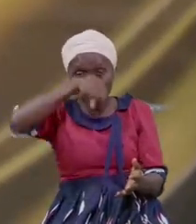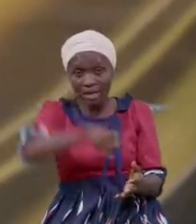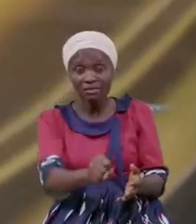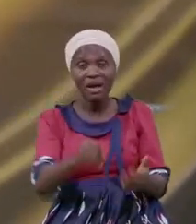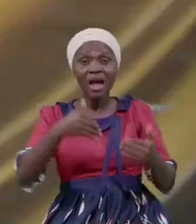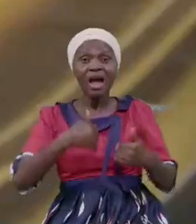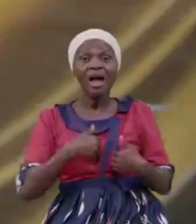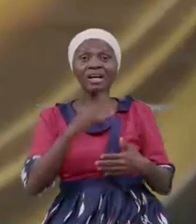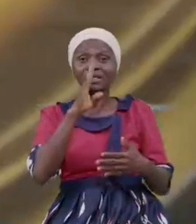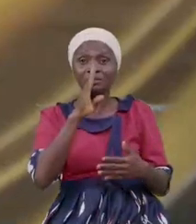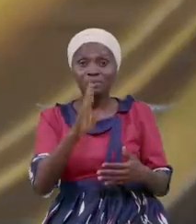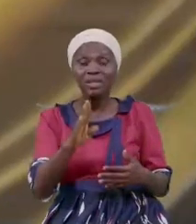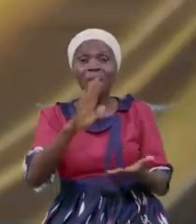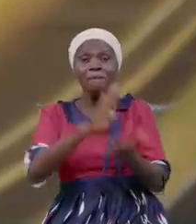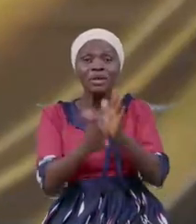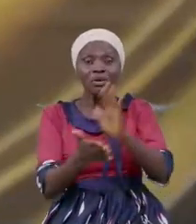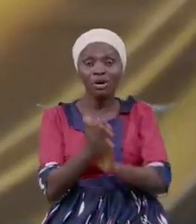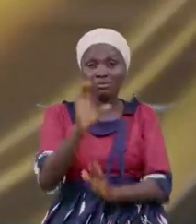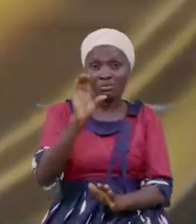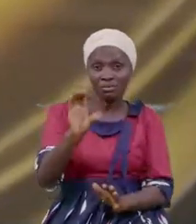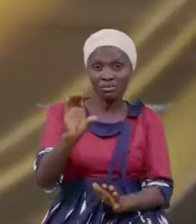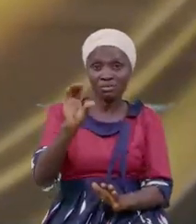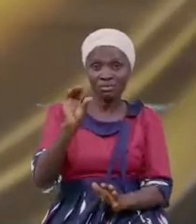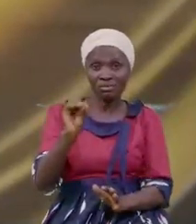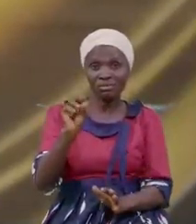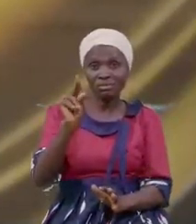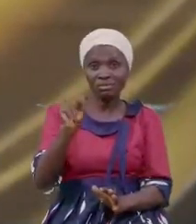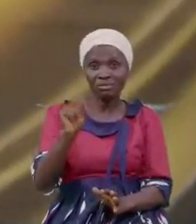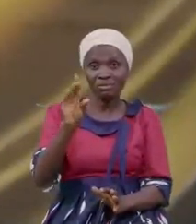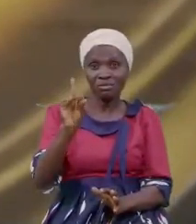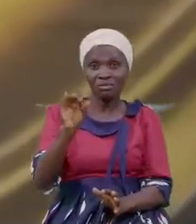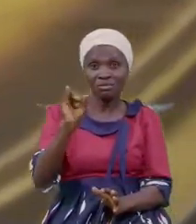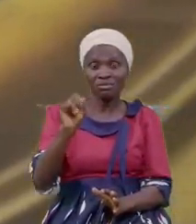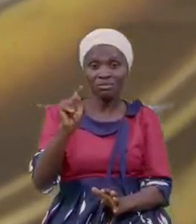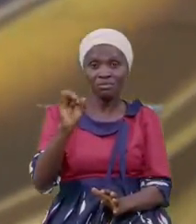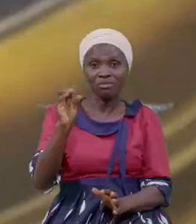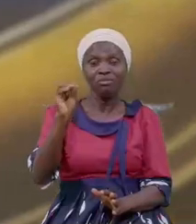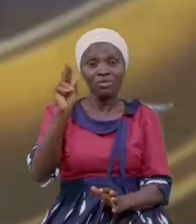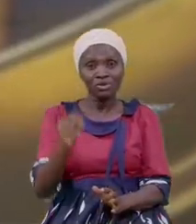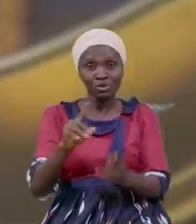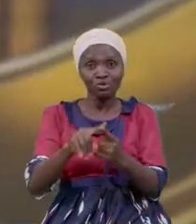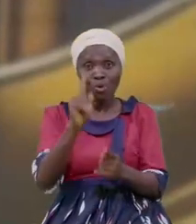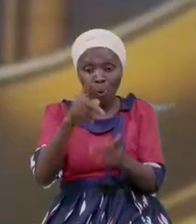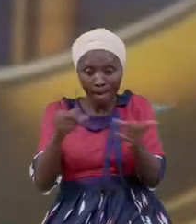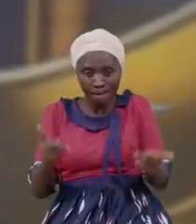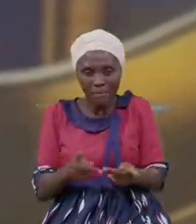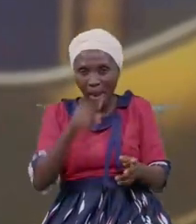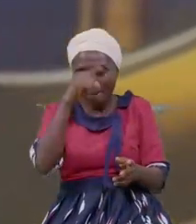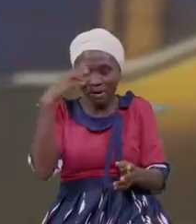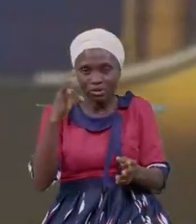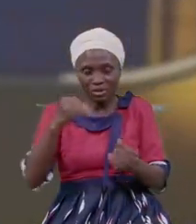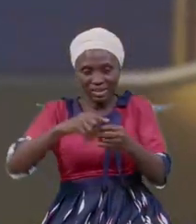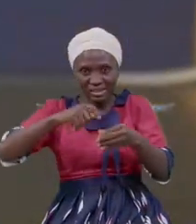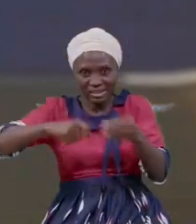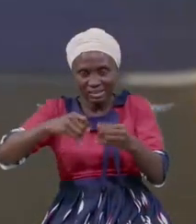ça c'est comme ça plusieurs ont été même les hommes et aussi les femmes nos oratrices